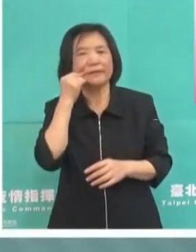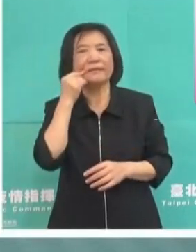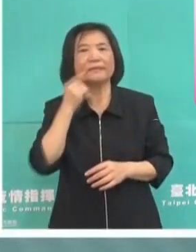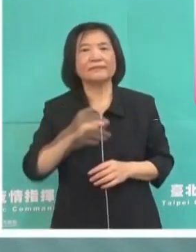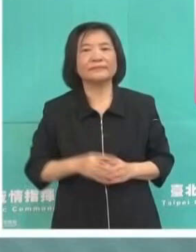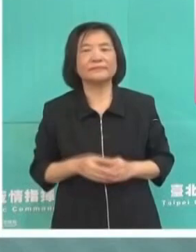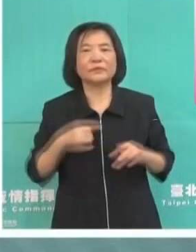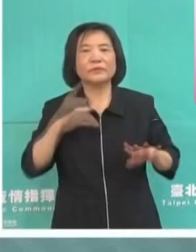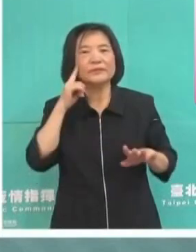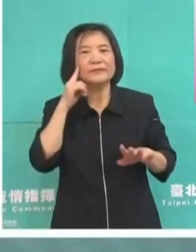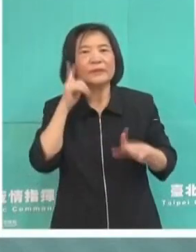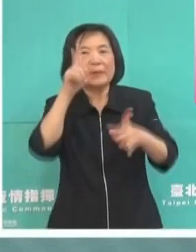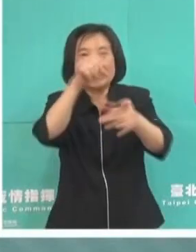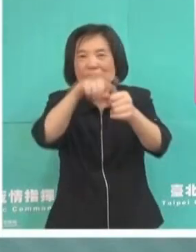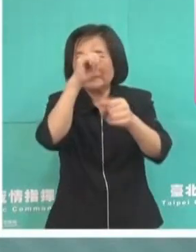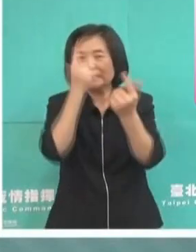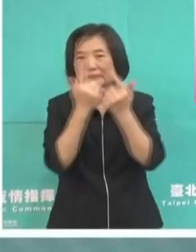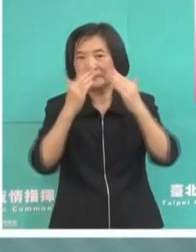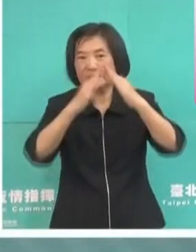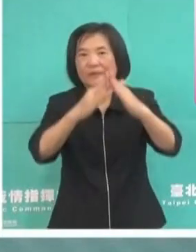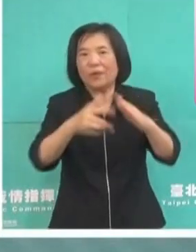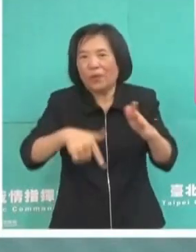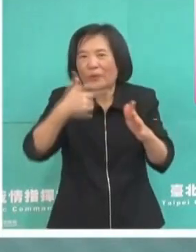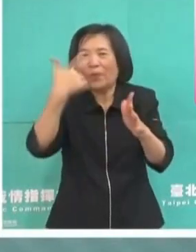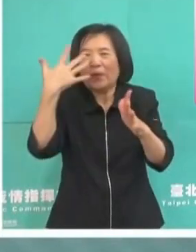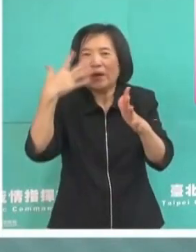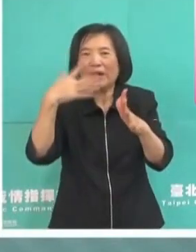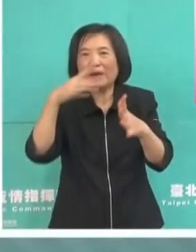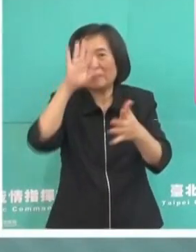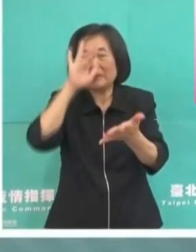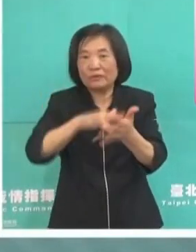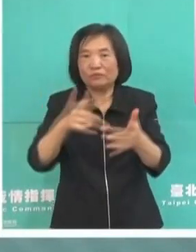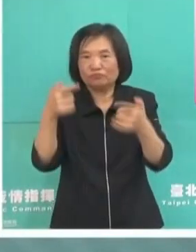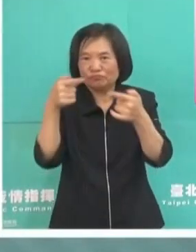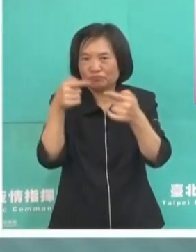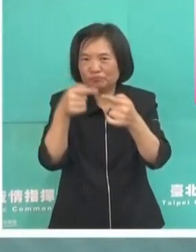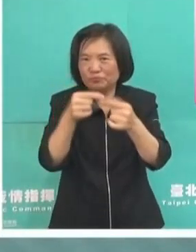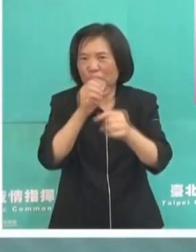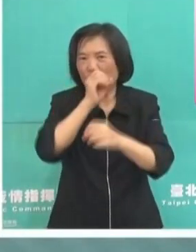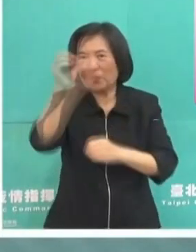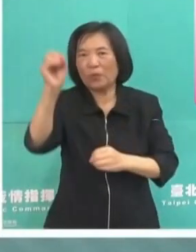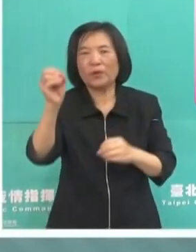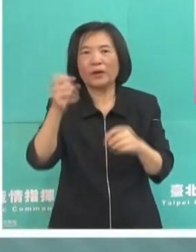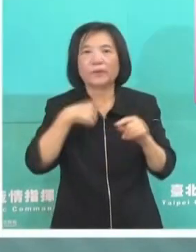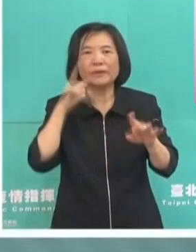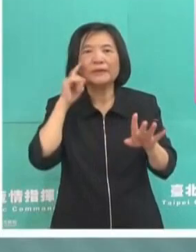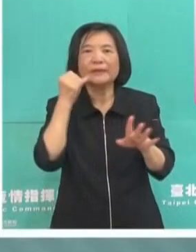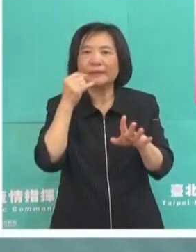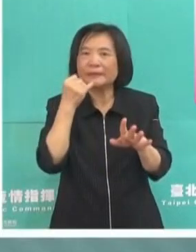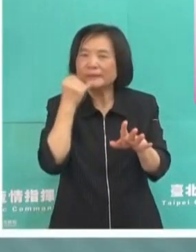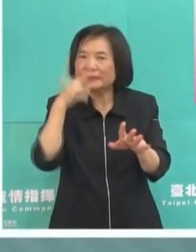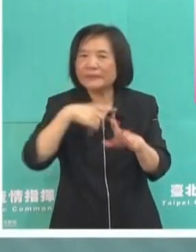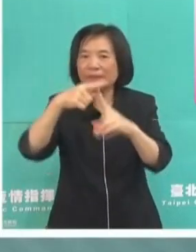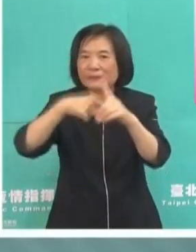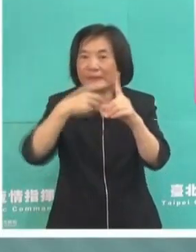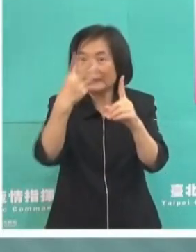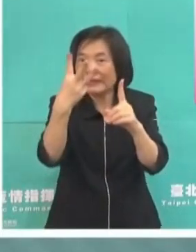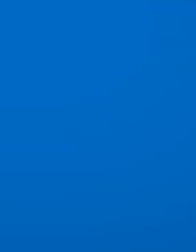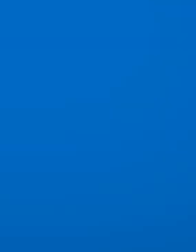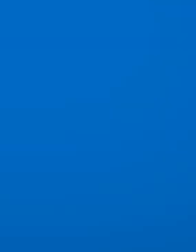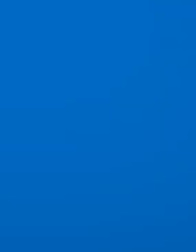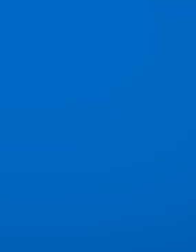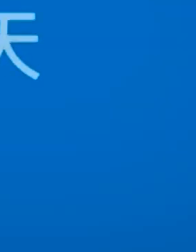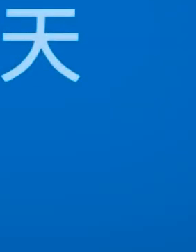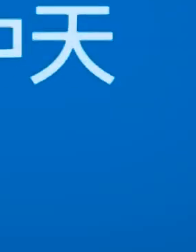以为了让台北市哦能够尽速清零哦，我们才能够思考说哦，三级管制是不是可以缓重。